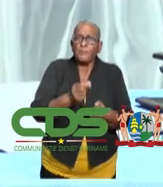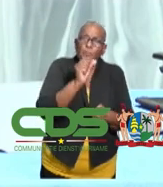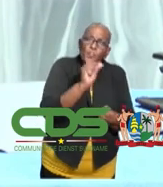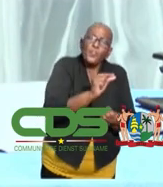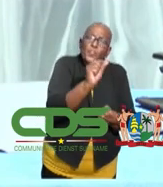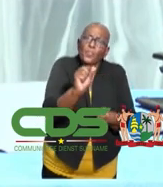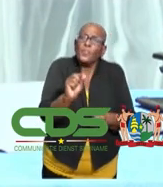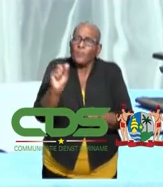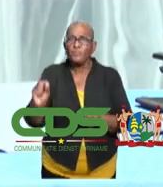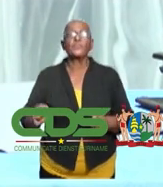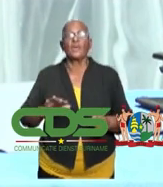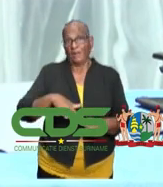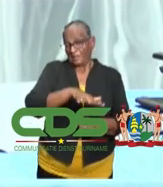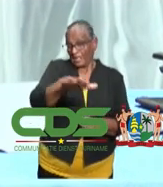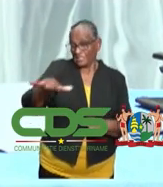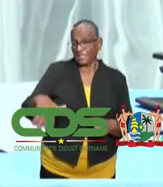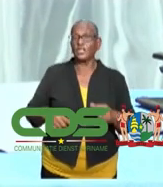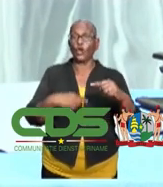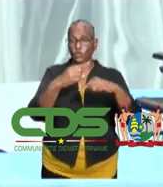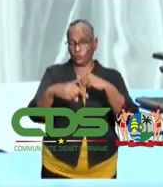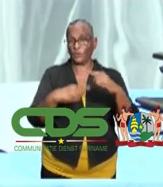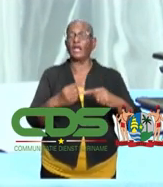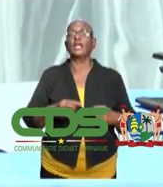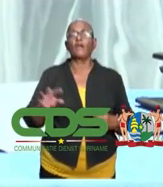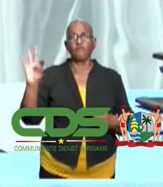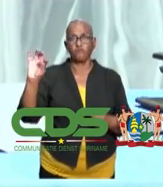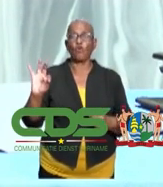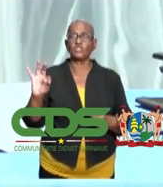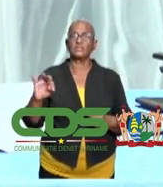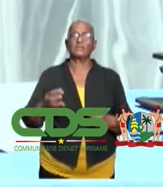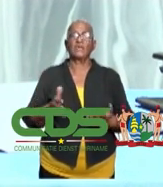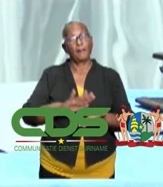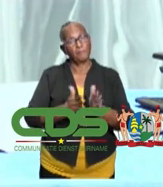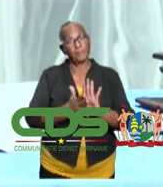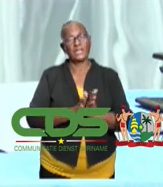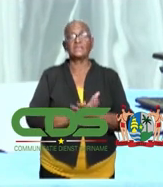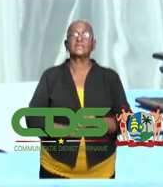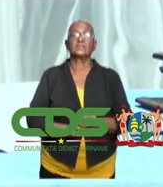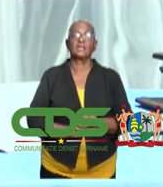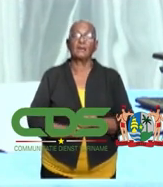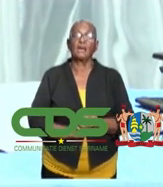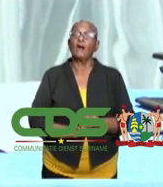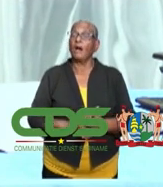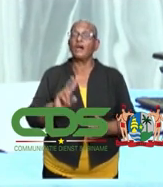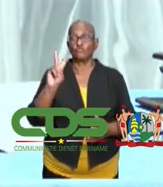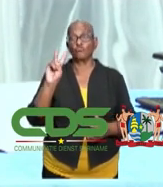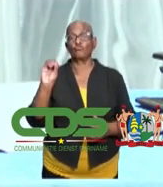Nationaal Ontwikkelingsfonds, Agri Business, Nova, meer bekend als